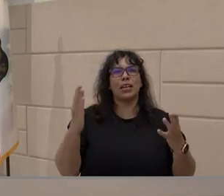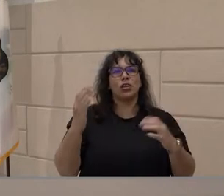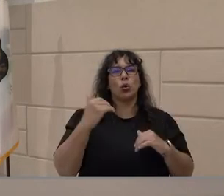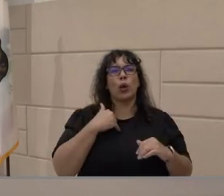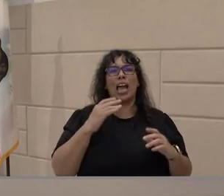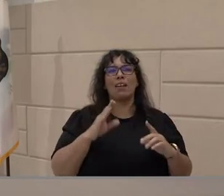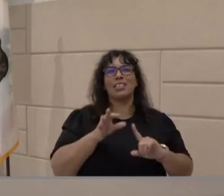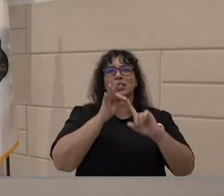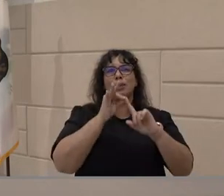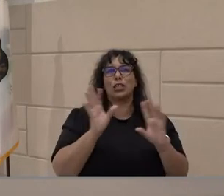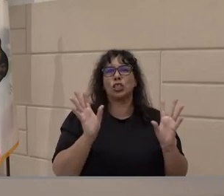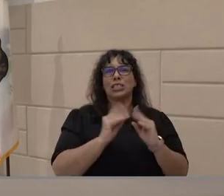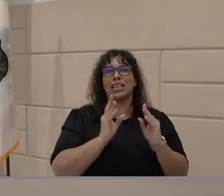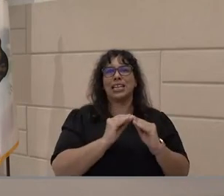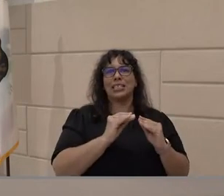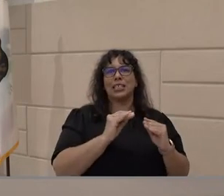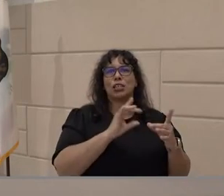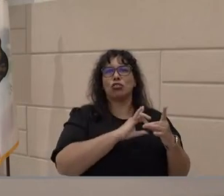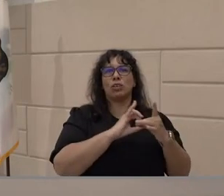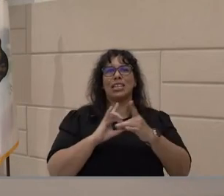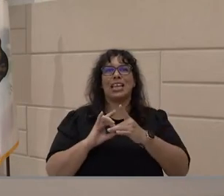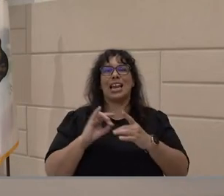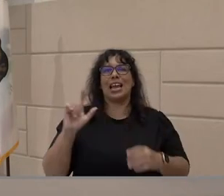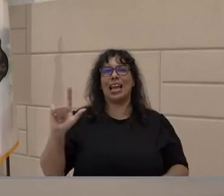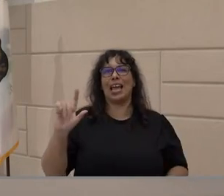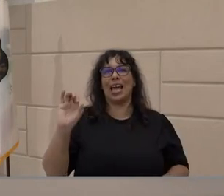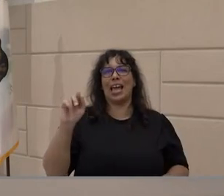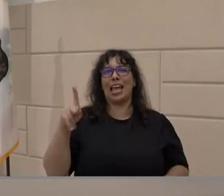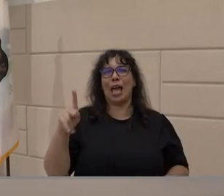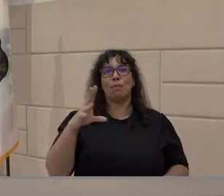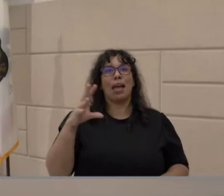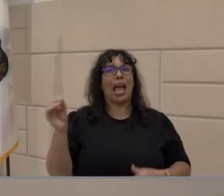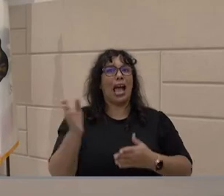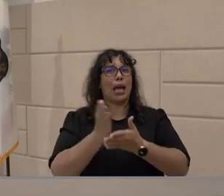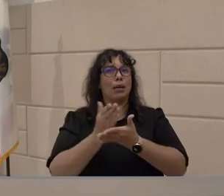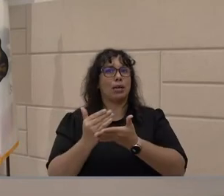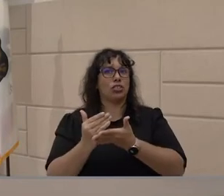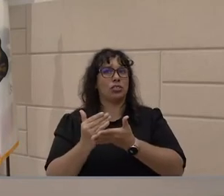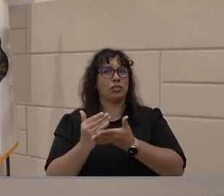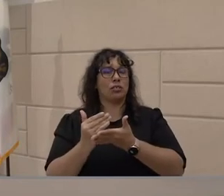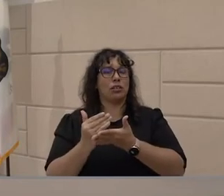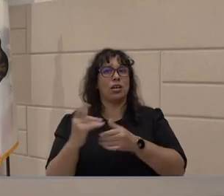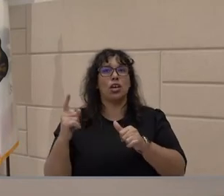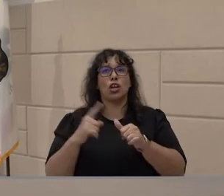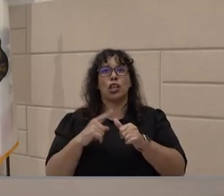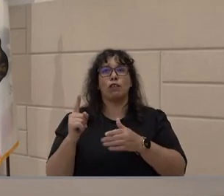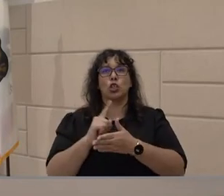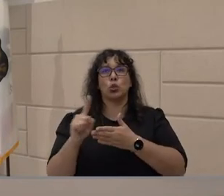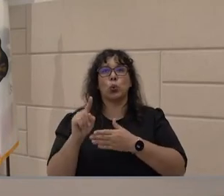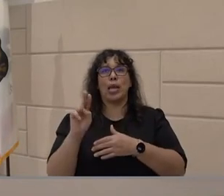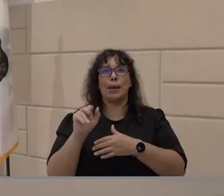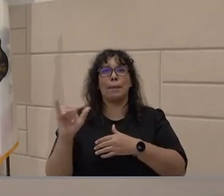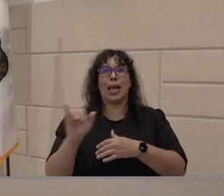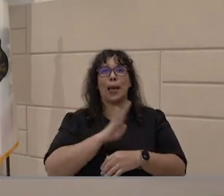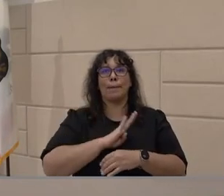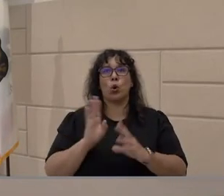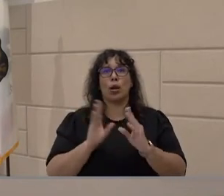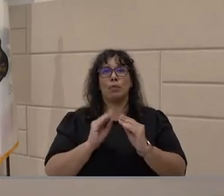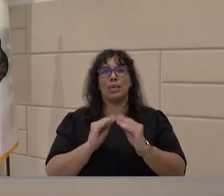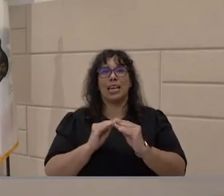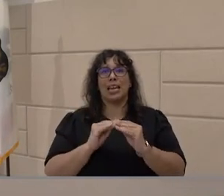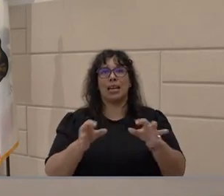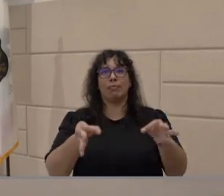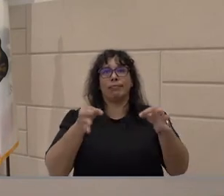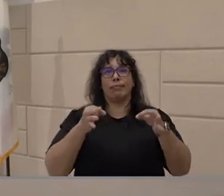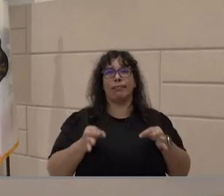อันุสะอัยเมียนกรรมวิธีประชุมปิเซมุ้ยเตะตรงตายอัมพีเอลแคปเต้โ